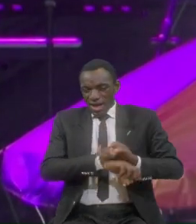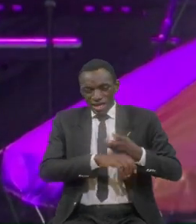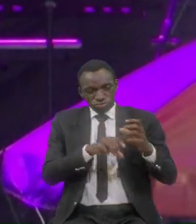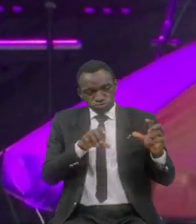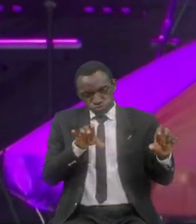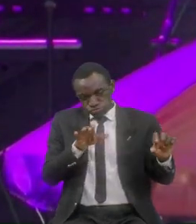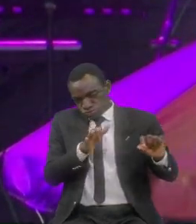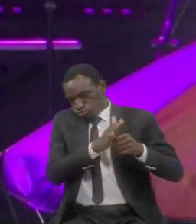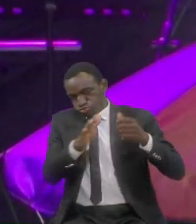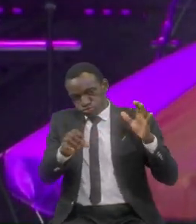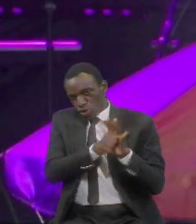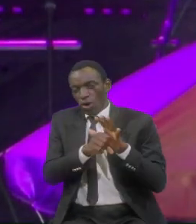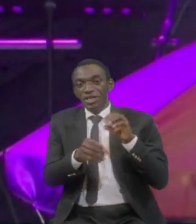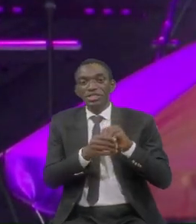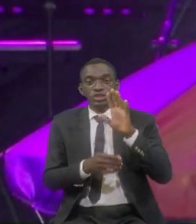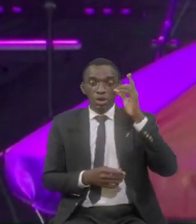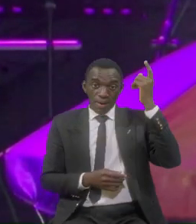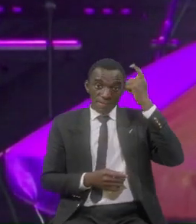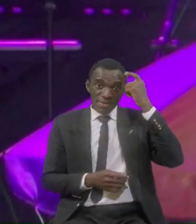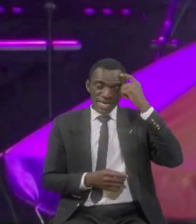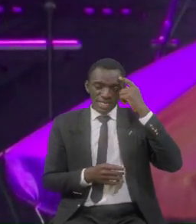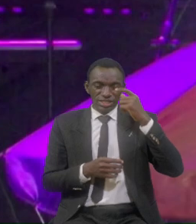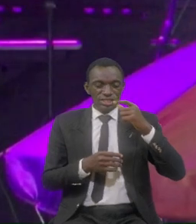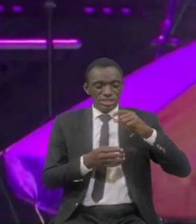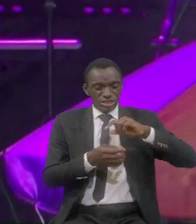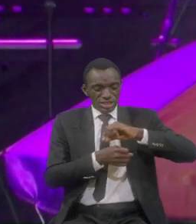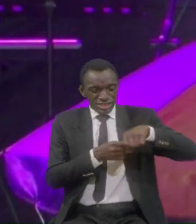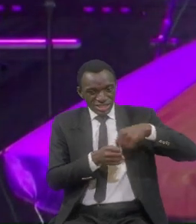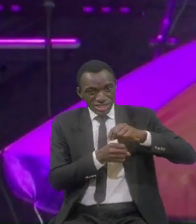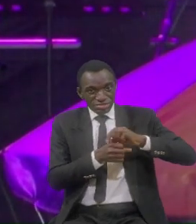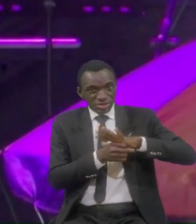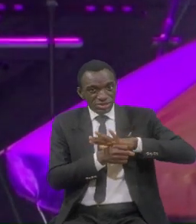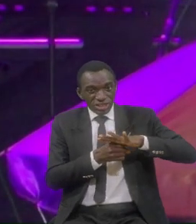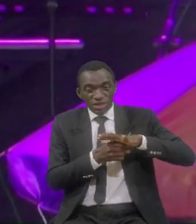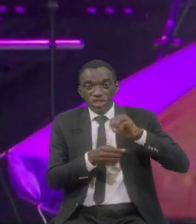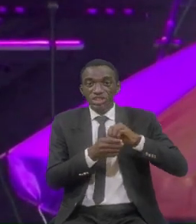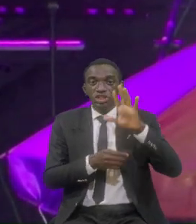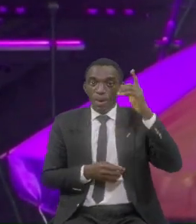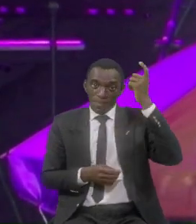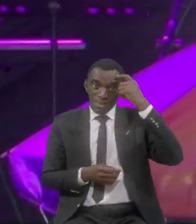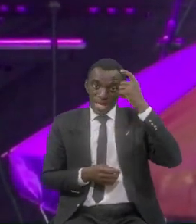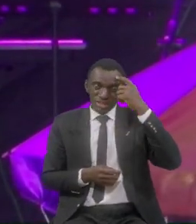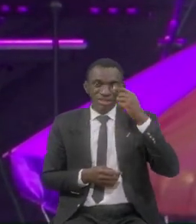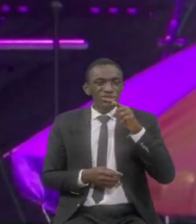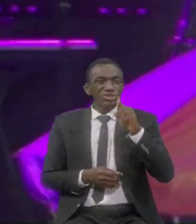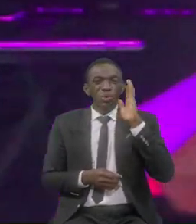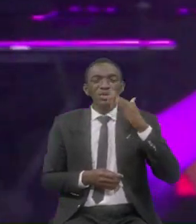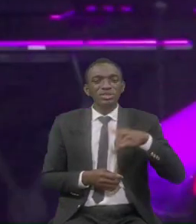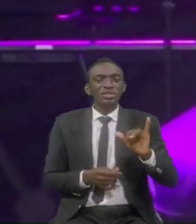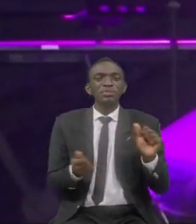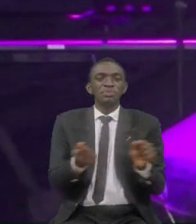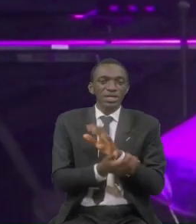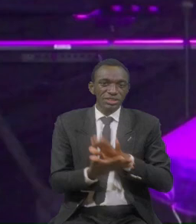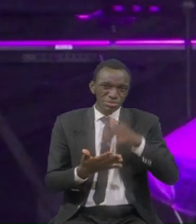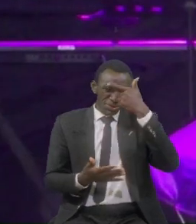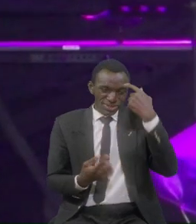still in your mind, you will still perish because of the sin inside. Tungod